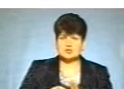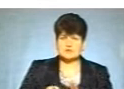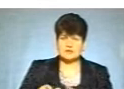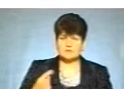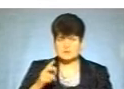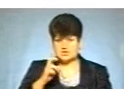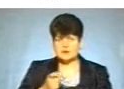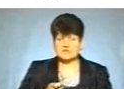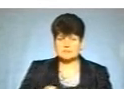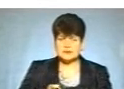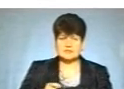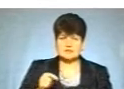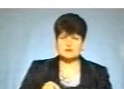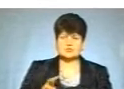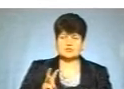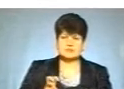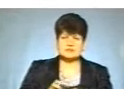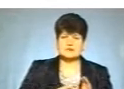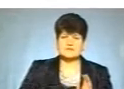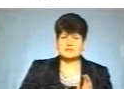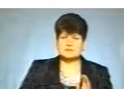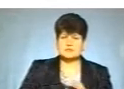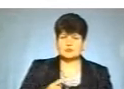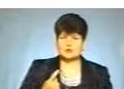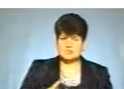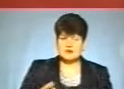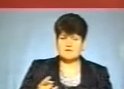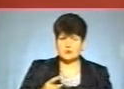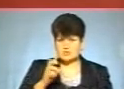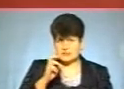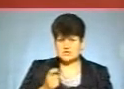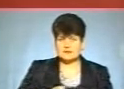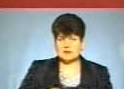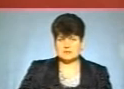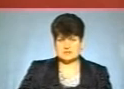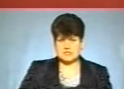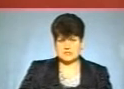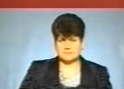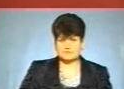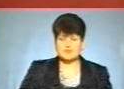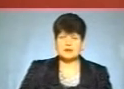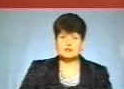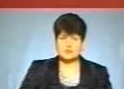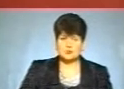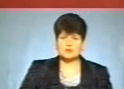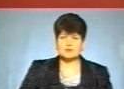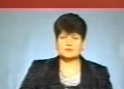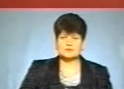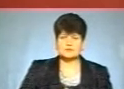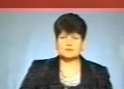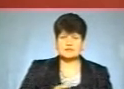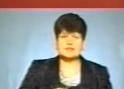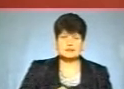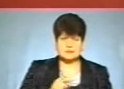державній адміністрації та 1381 в районних державних адміністраціях. Також, посилаючись на